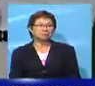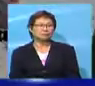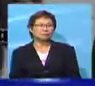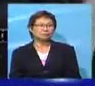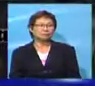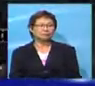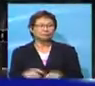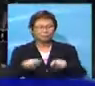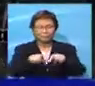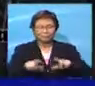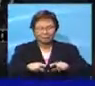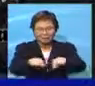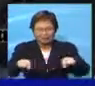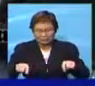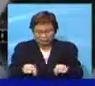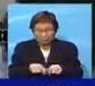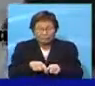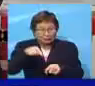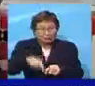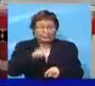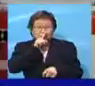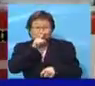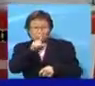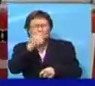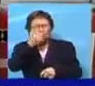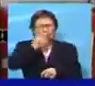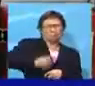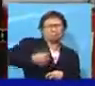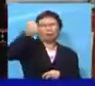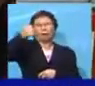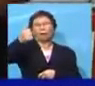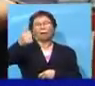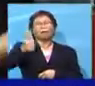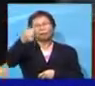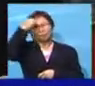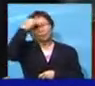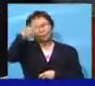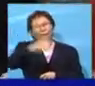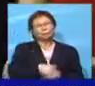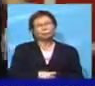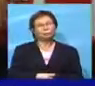Tapak Urban Street Dining memang terbaiklah nak bagi tahu.